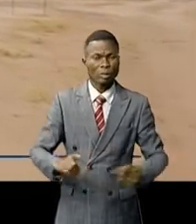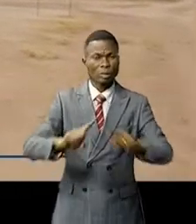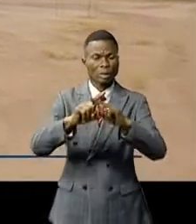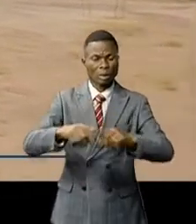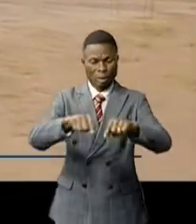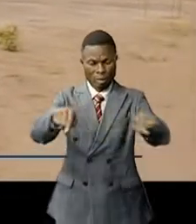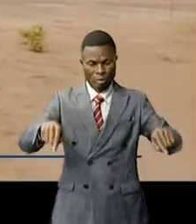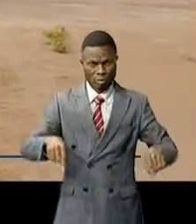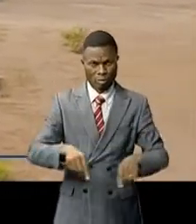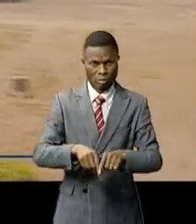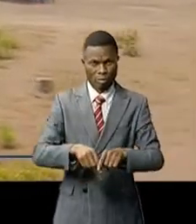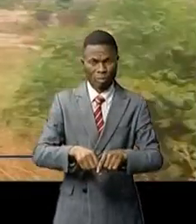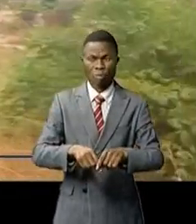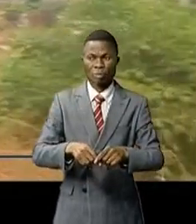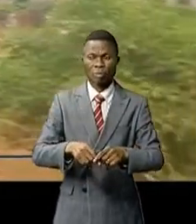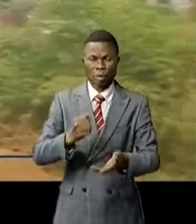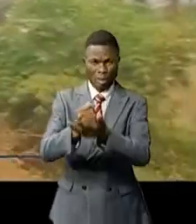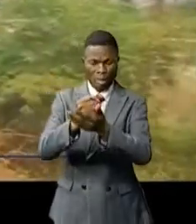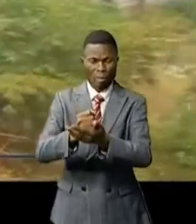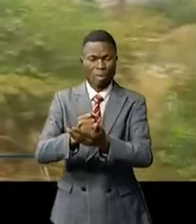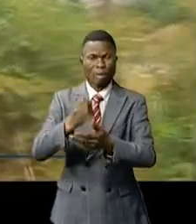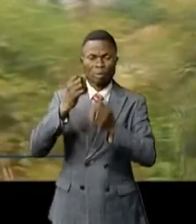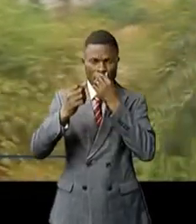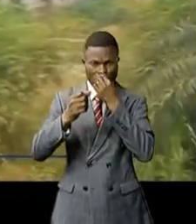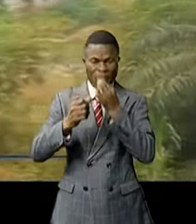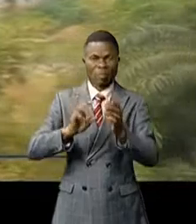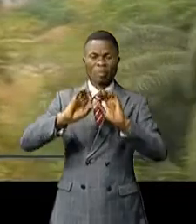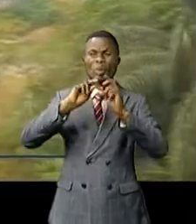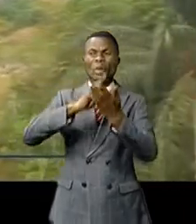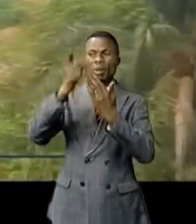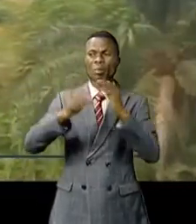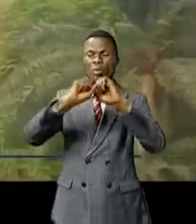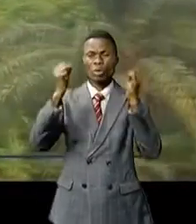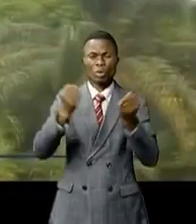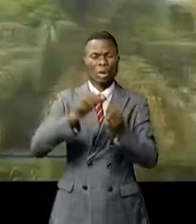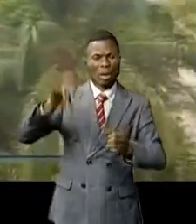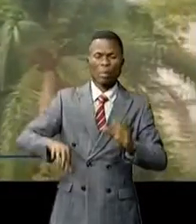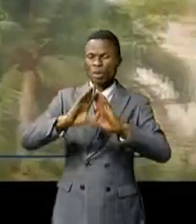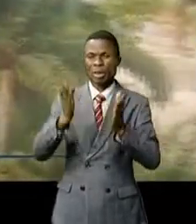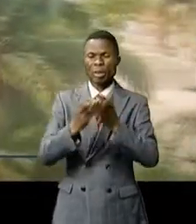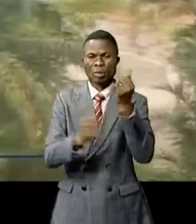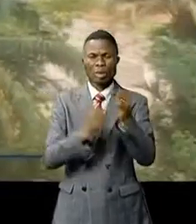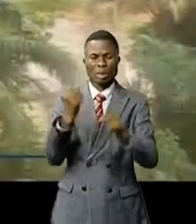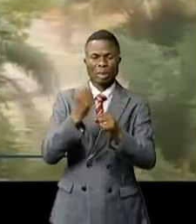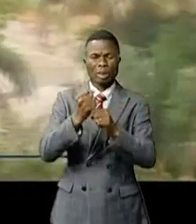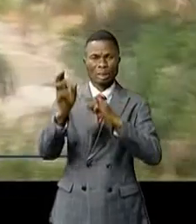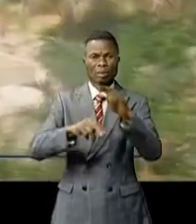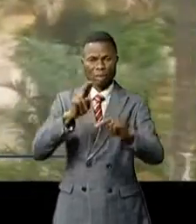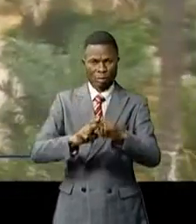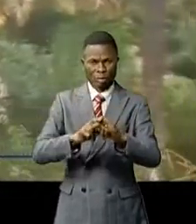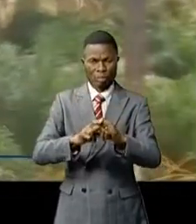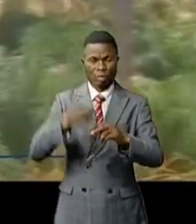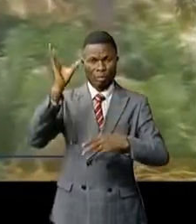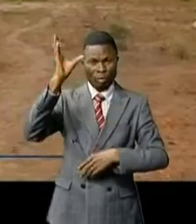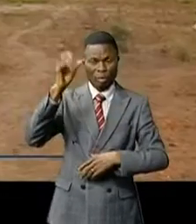foncier, c'est lui qui ouvre la voie à la réalisation d'un projet social au bénéfice du personnel de l'Assemblée nationale. Au